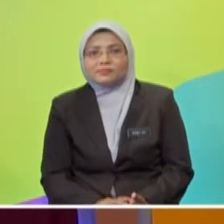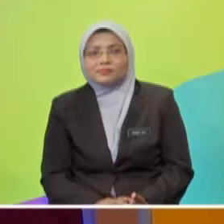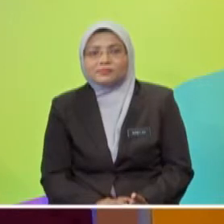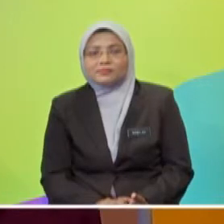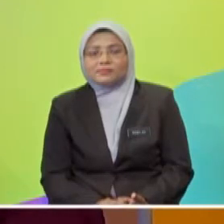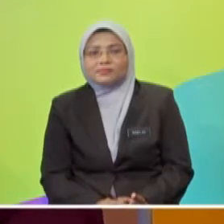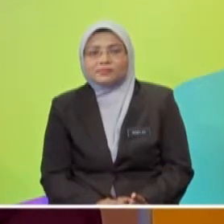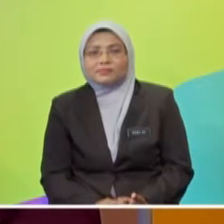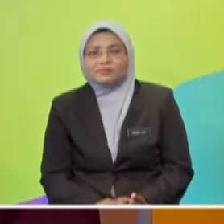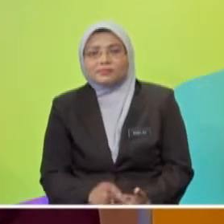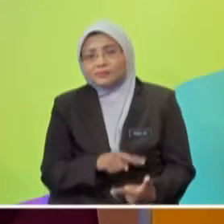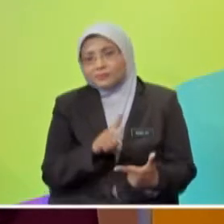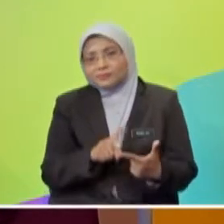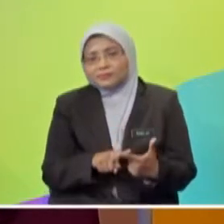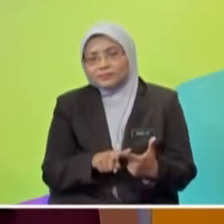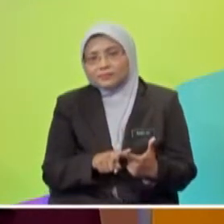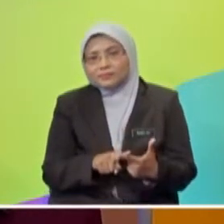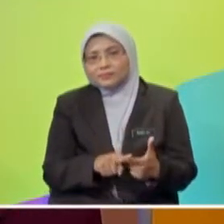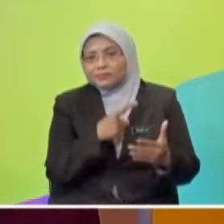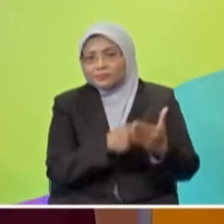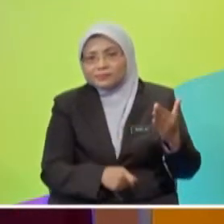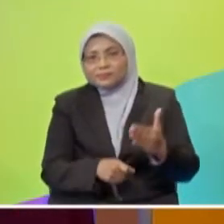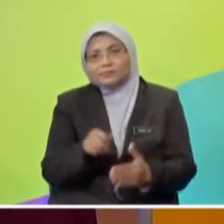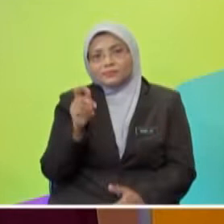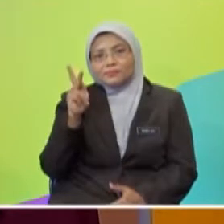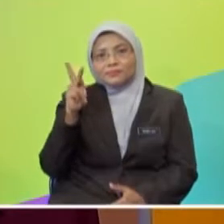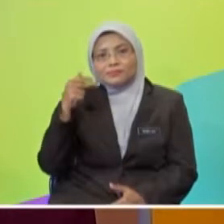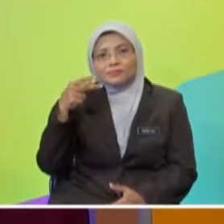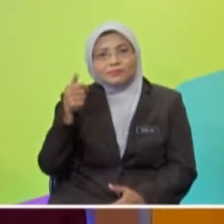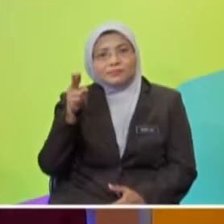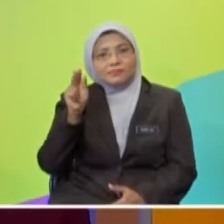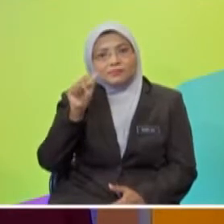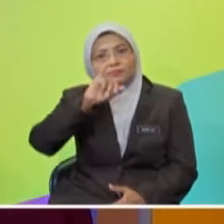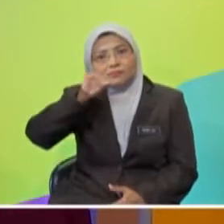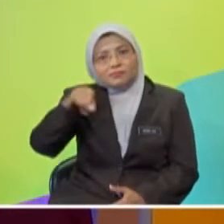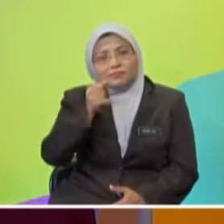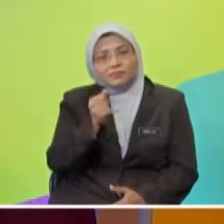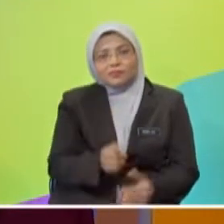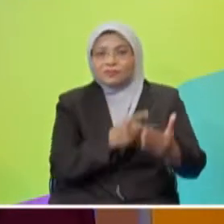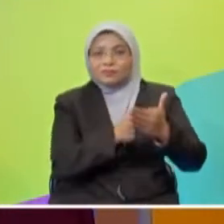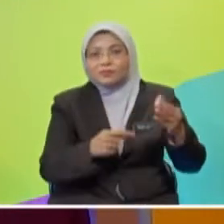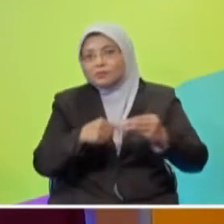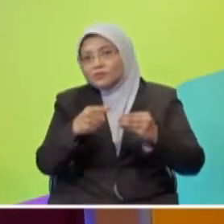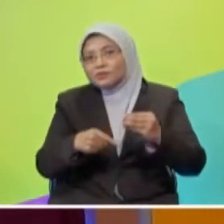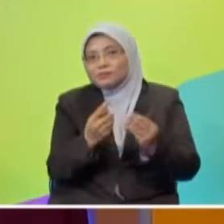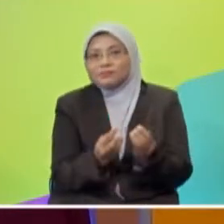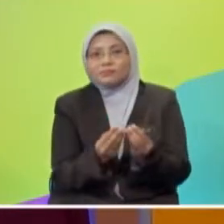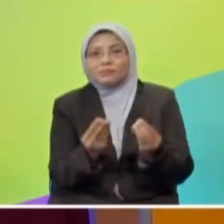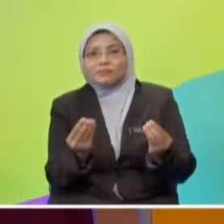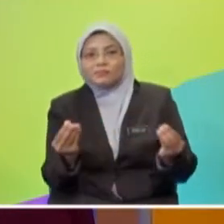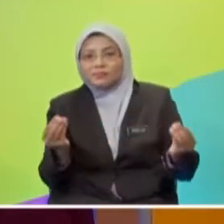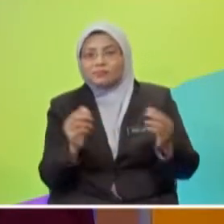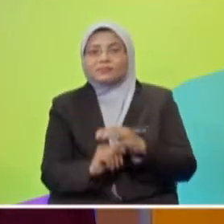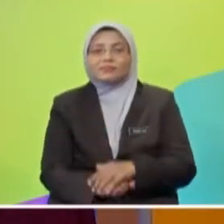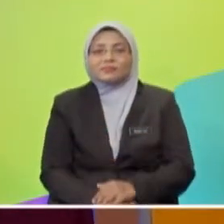berdakwah khasnya ada Cukai berkaitan dengan tanah tadi Oke jadi sana tuh kenapa sukailah macam kita juga kami